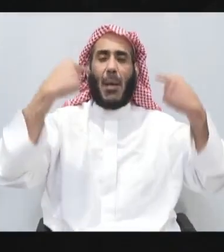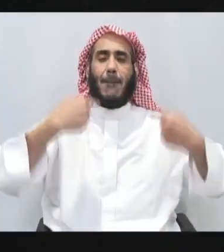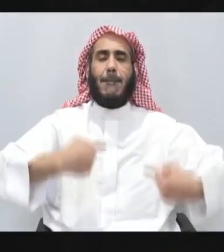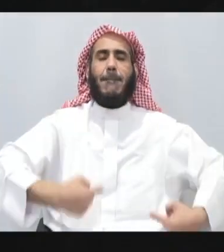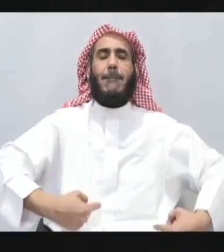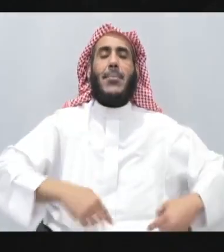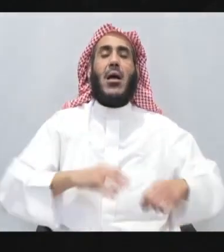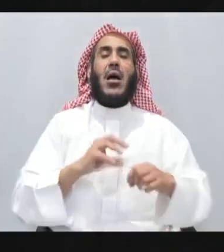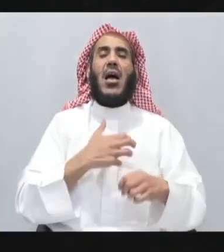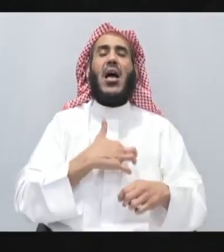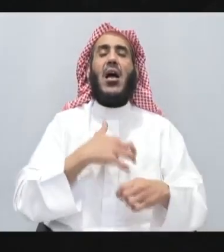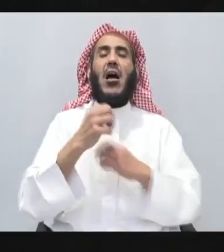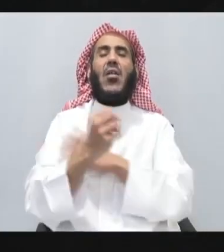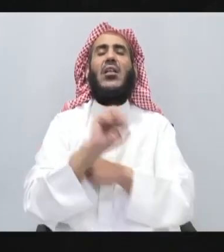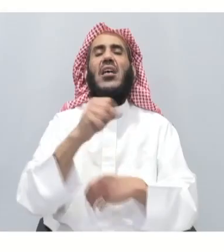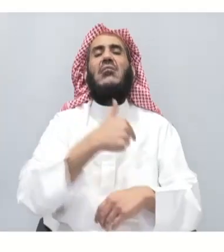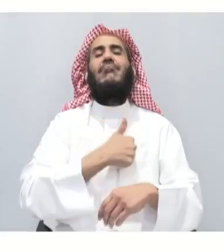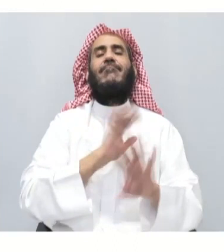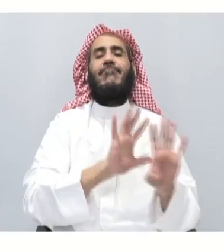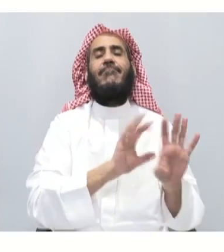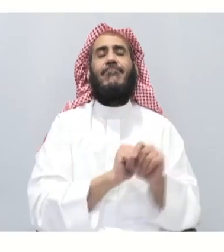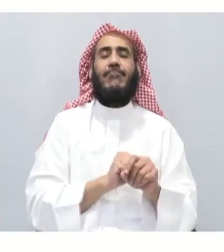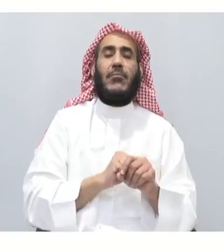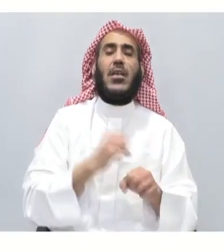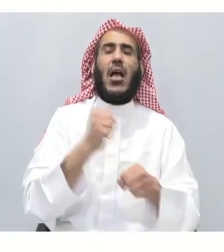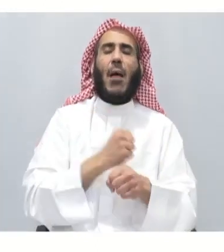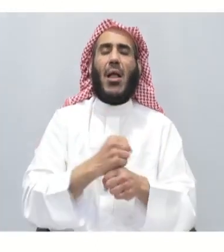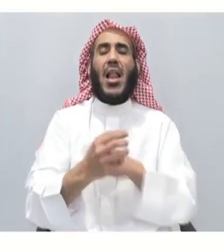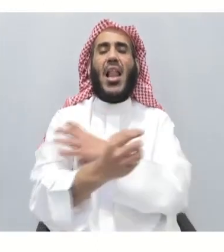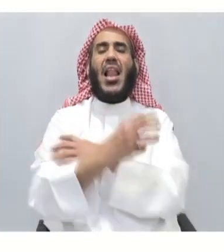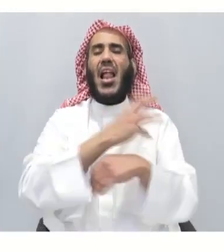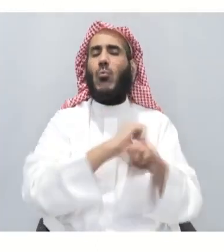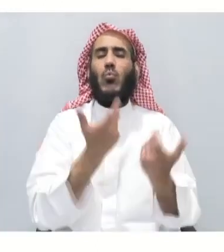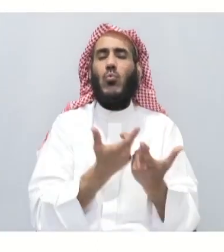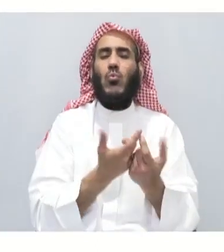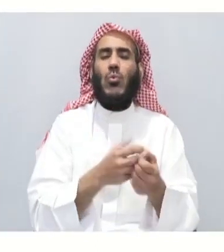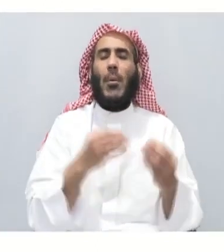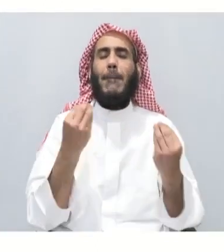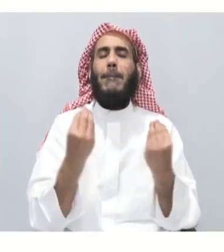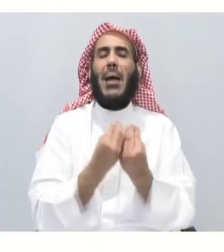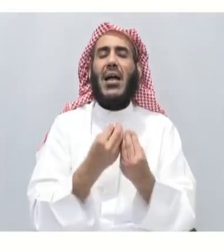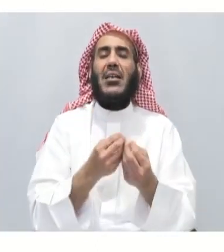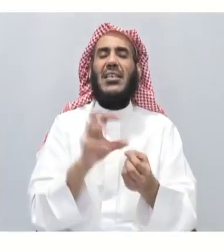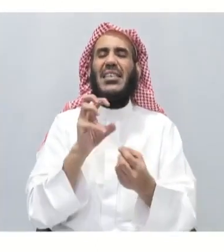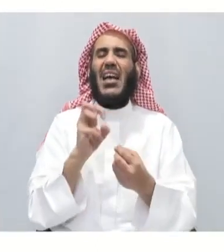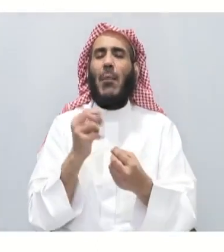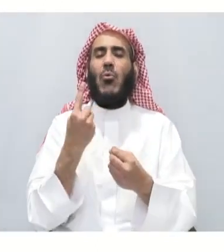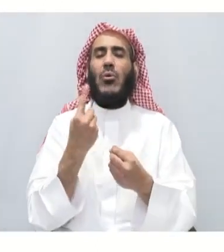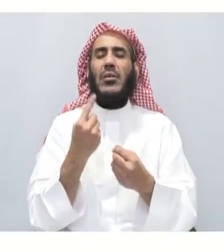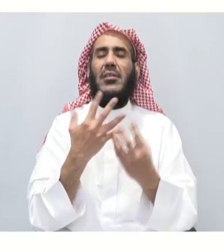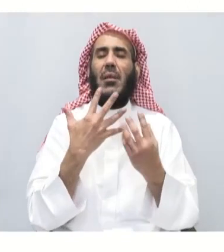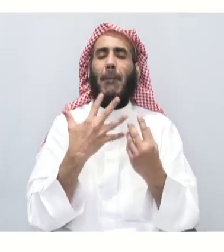لديه عضلات خاصه به عمل العضلات تعمل العضلات معم فعندما تنقبض واحده